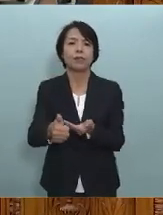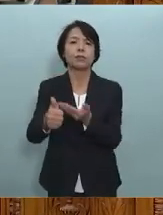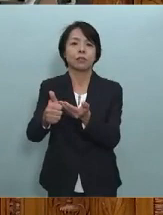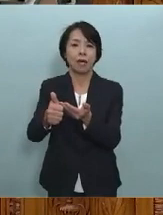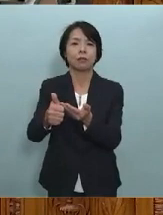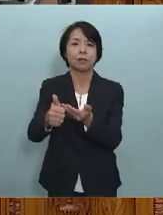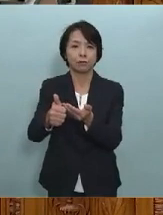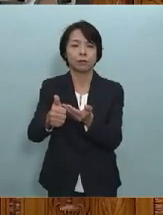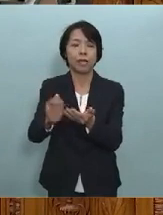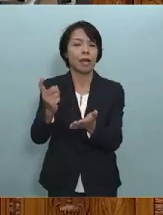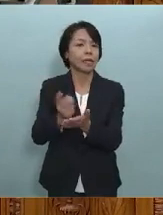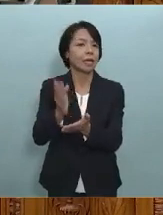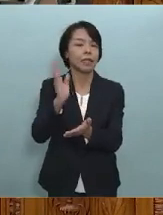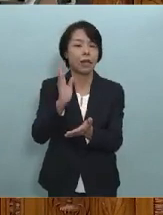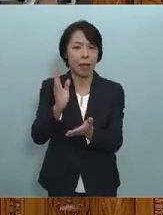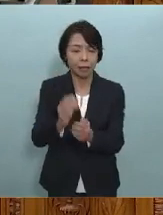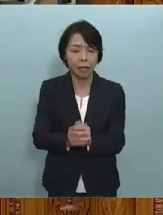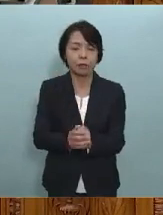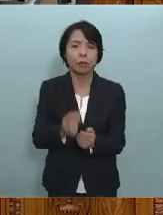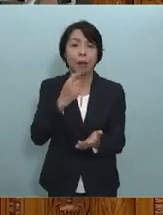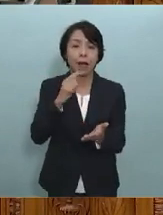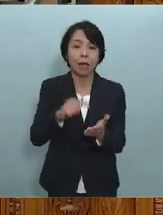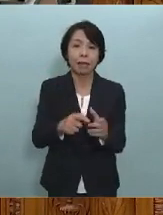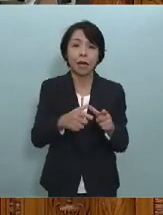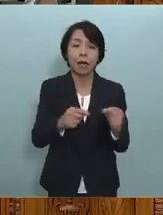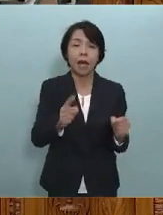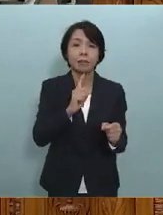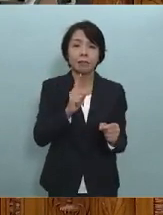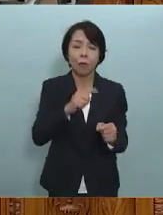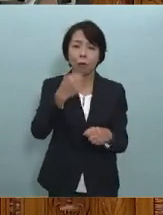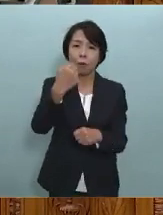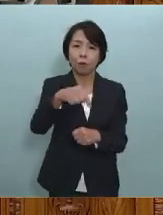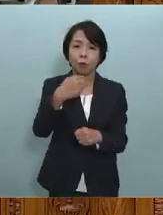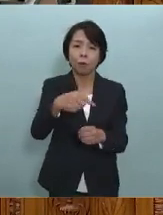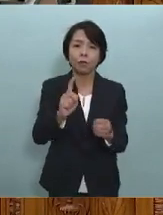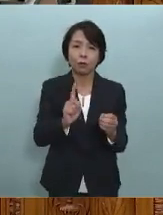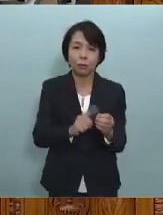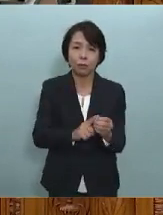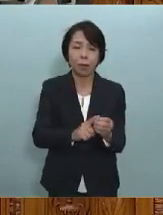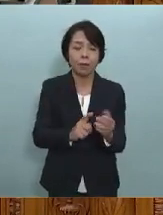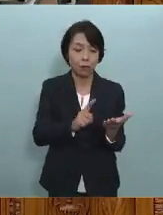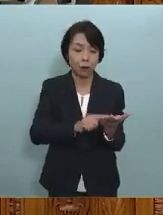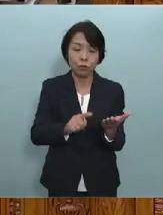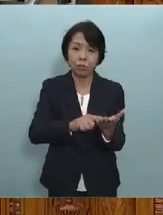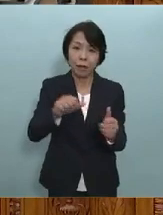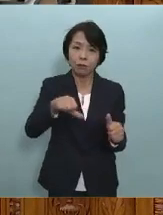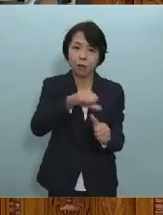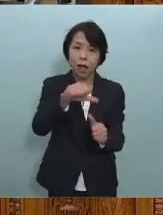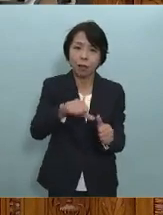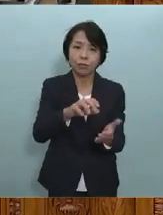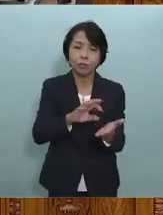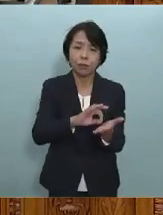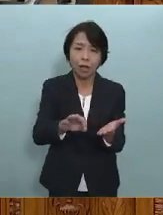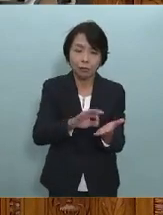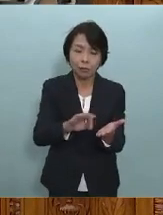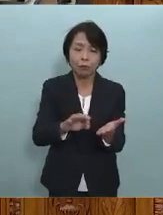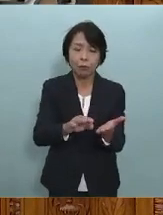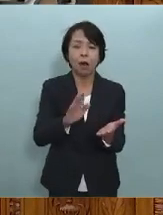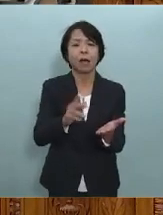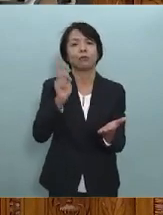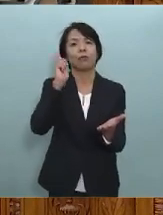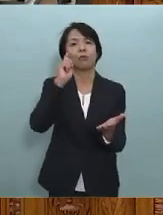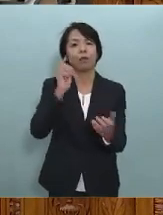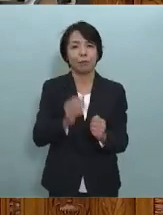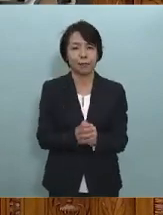パワーだけではなく簡単な日本語教育のためのスマホアプリの活用もも考えられますが